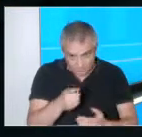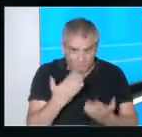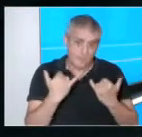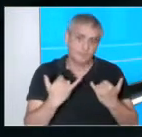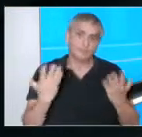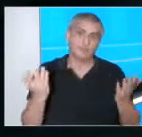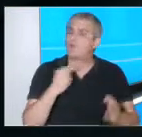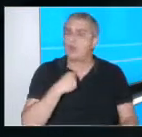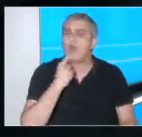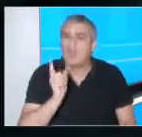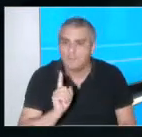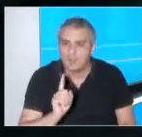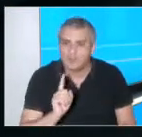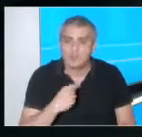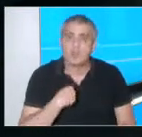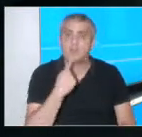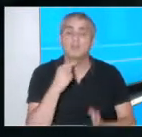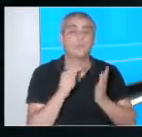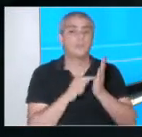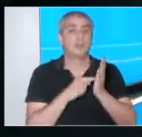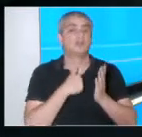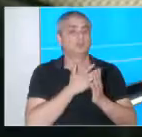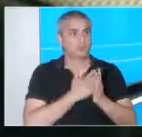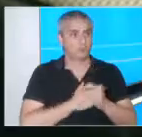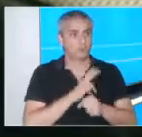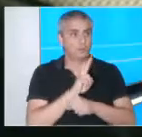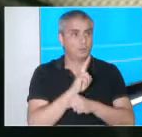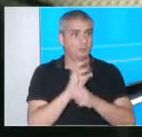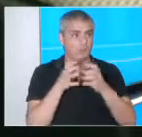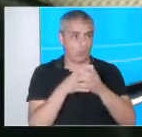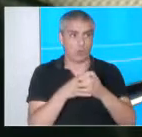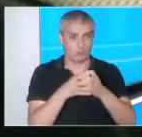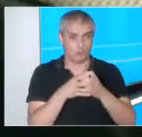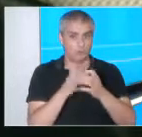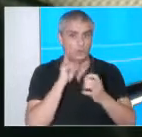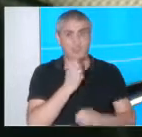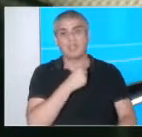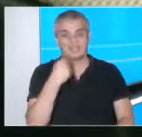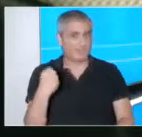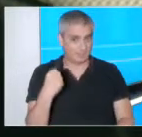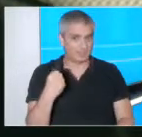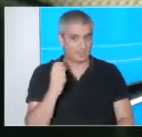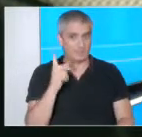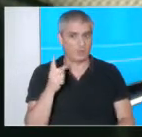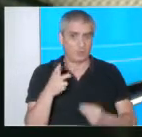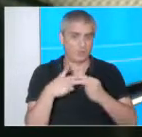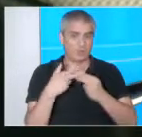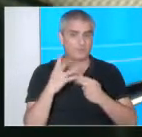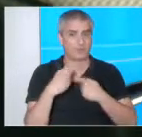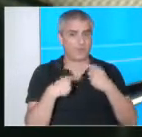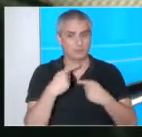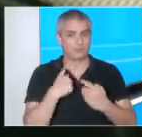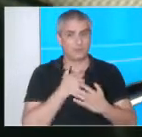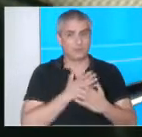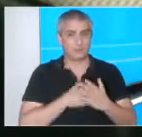עכשיו זו הייתה... לא אמרנו כך, אמרנו שמכיוון שאנחנו רוצים לשמור על הגוש שהוא קרוי ימין, למרות שהוא קרוב יותר למסורת, לכן